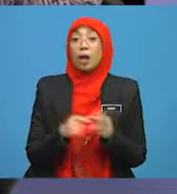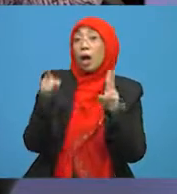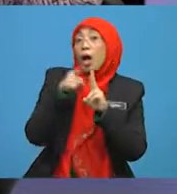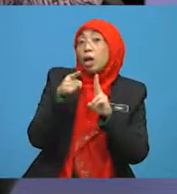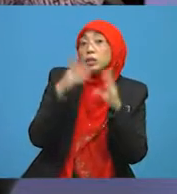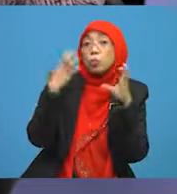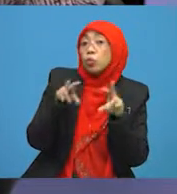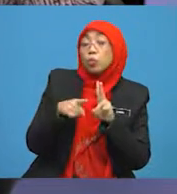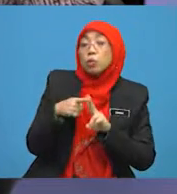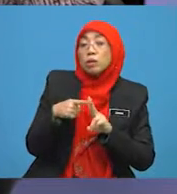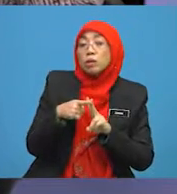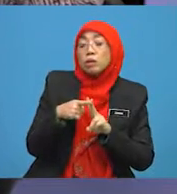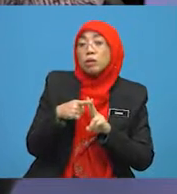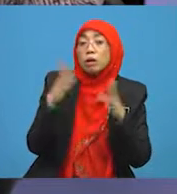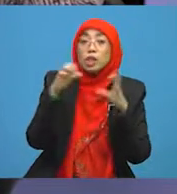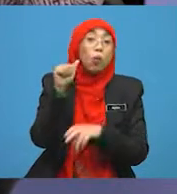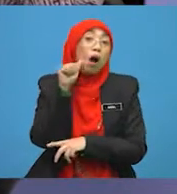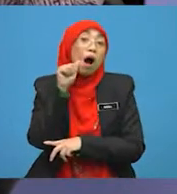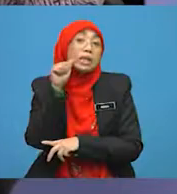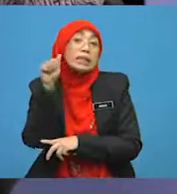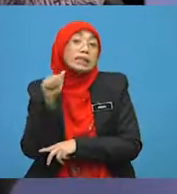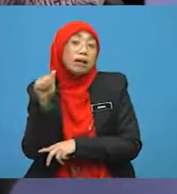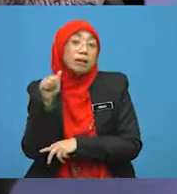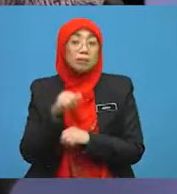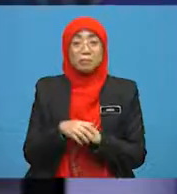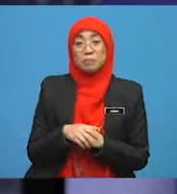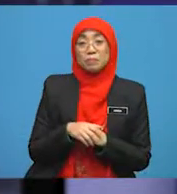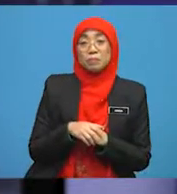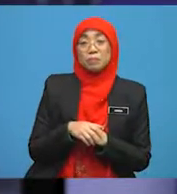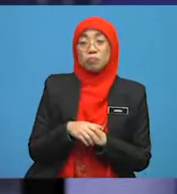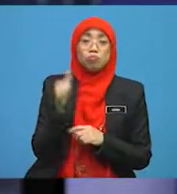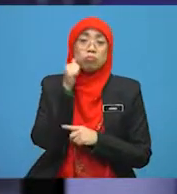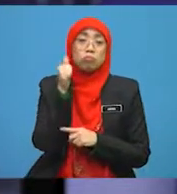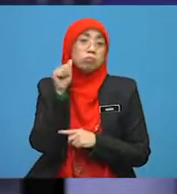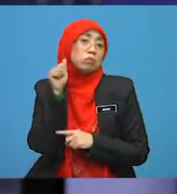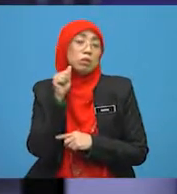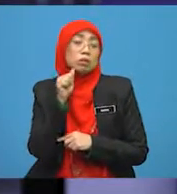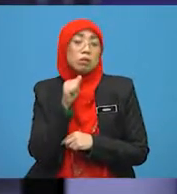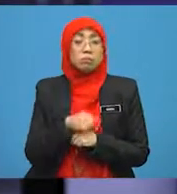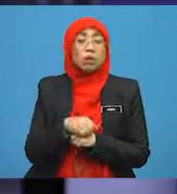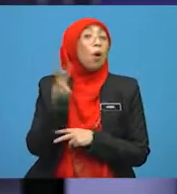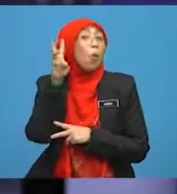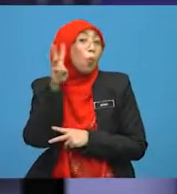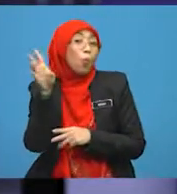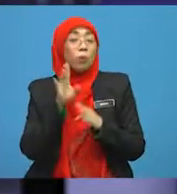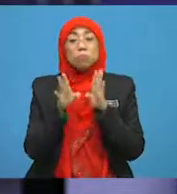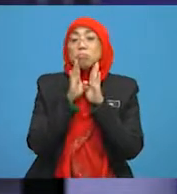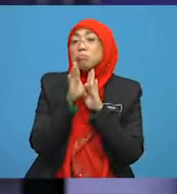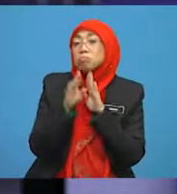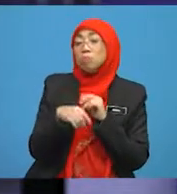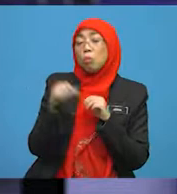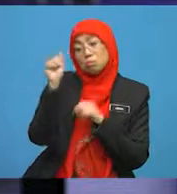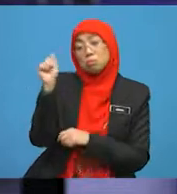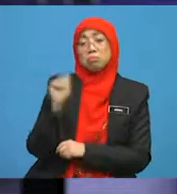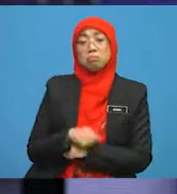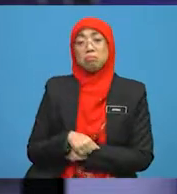perkenalkan, Cikgu Azizah di sebelah kiri cikgu. Assalamualaikum Cikgu Azizah, apa khabar? Waalaikumsalam. Terima kasih Cikgu Zikri.